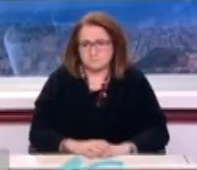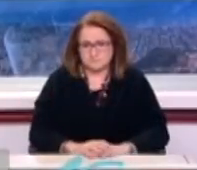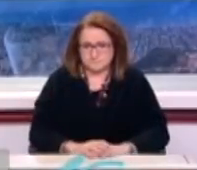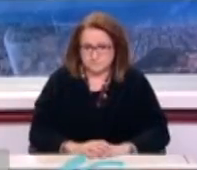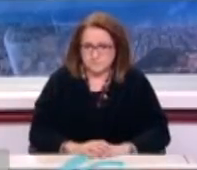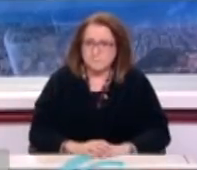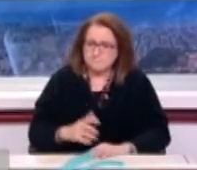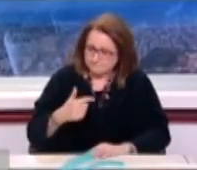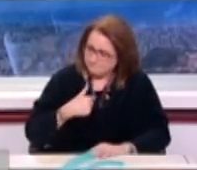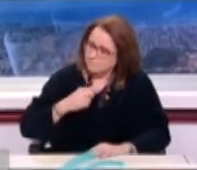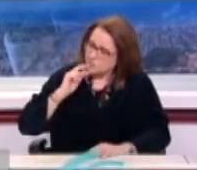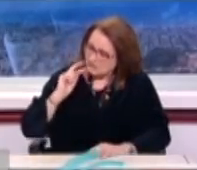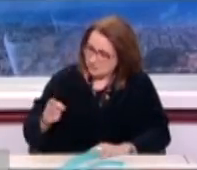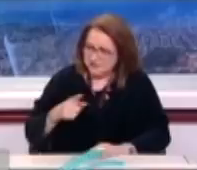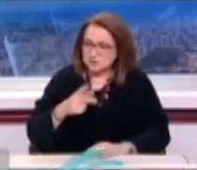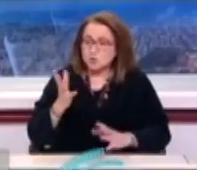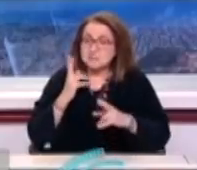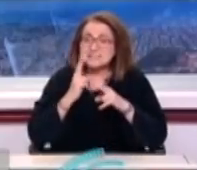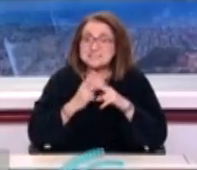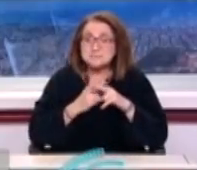το οποίο είναι πολύ σημαντικό.